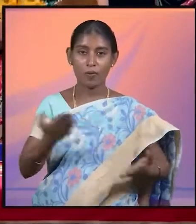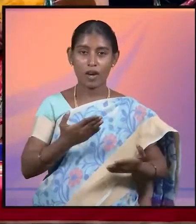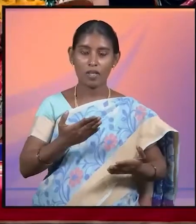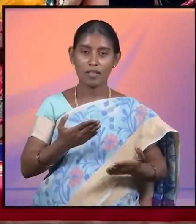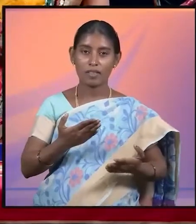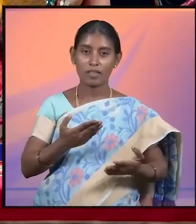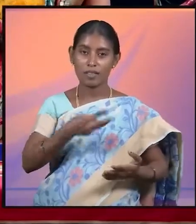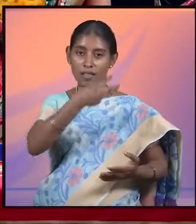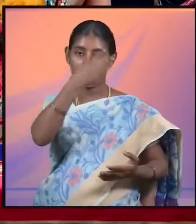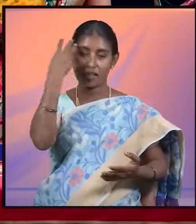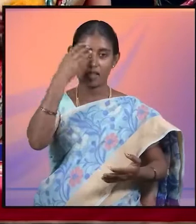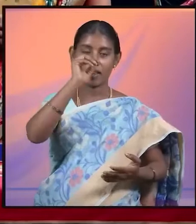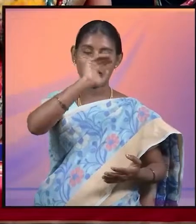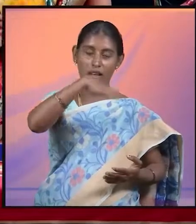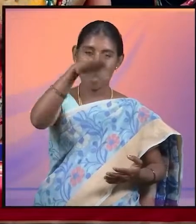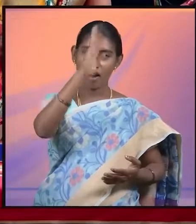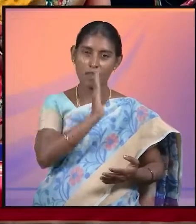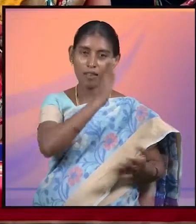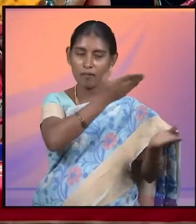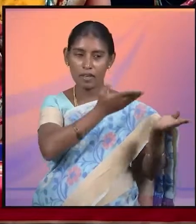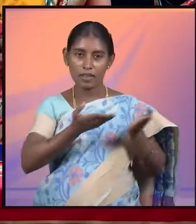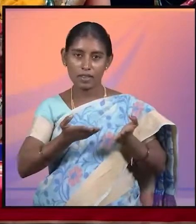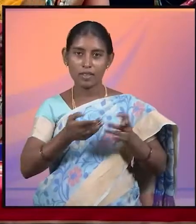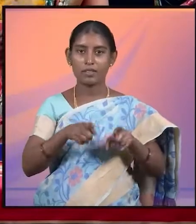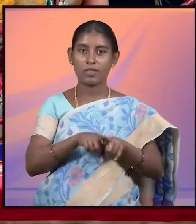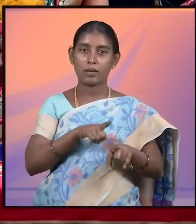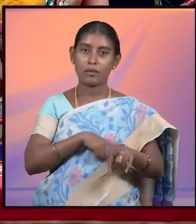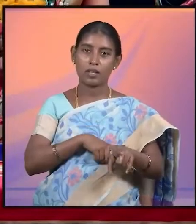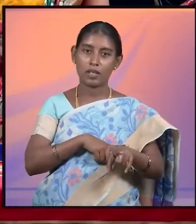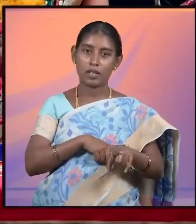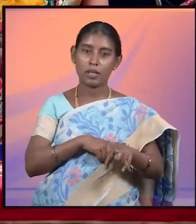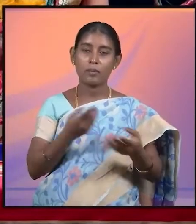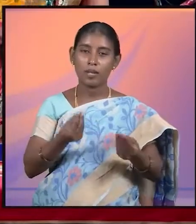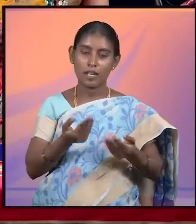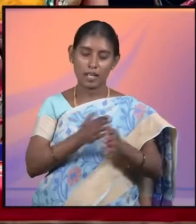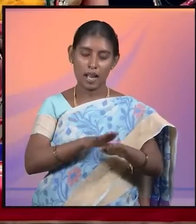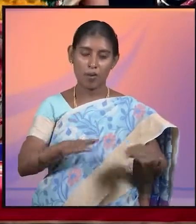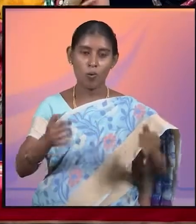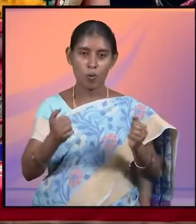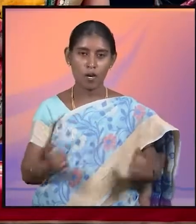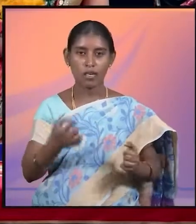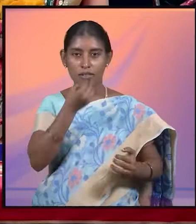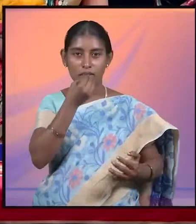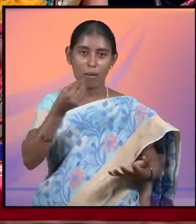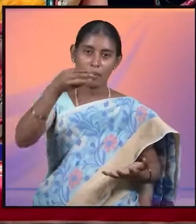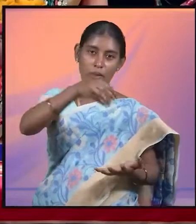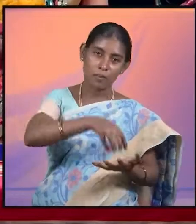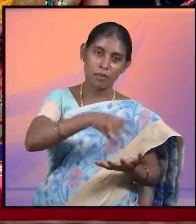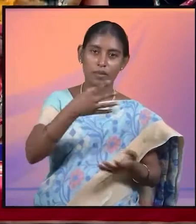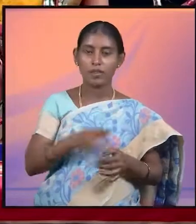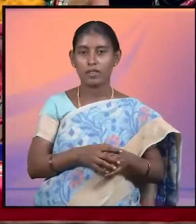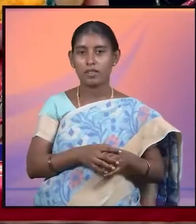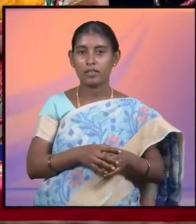காலையில அவரோட கணவர் பரமதத்தன் கொடுத்து இருந்த மாம்பழங்கள்ல ஒன்னை இலையில வச்சு சாப்பாடு